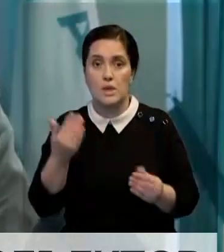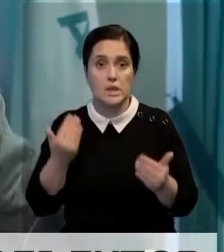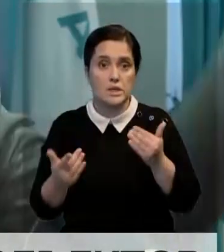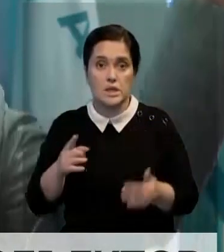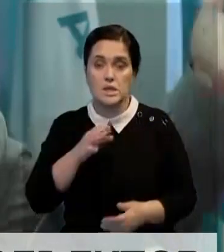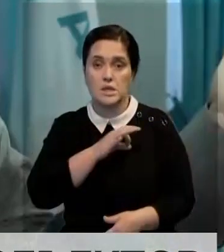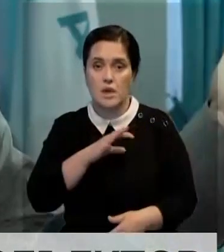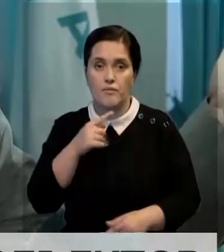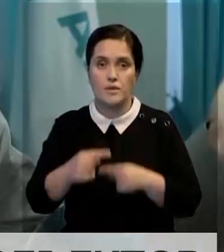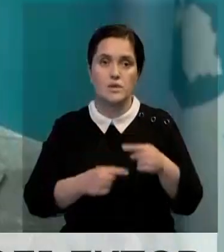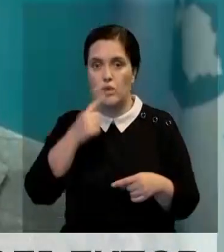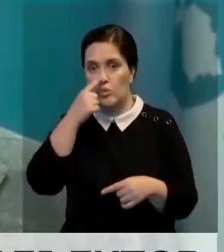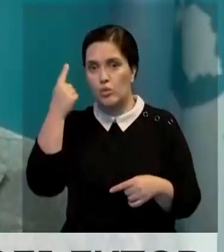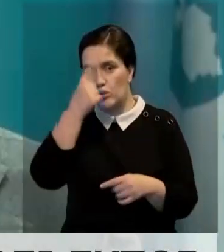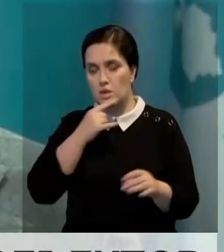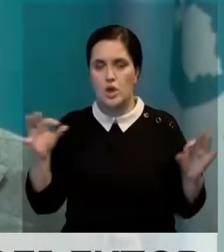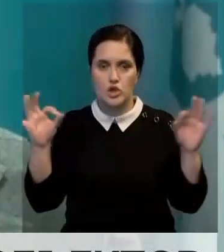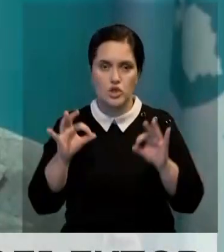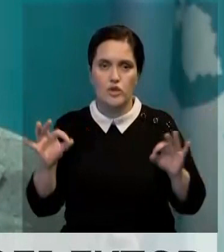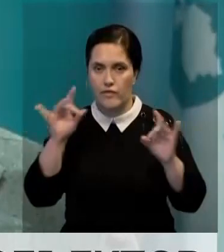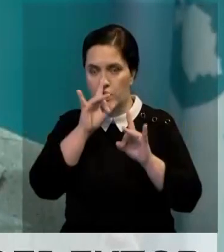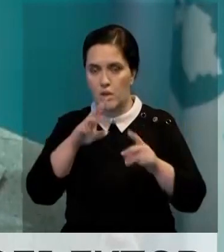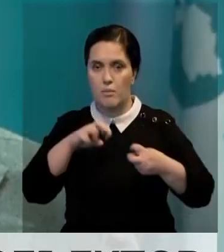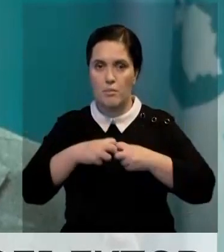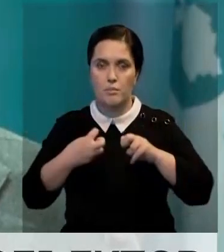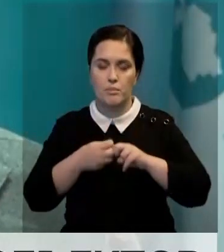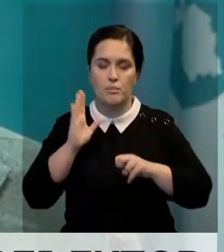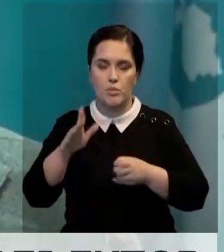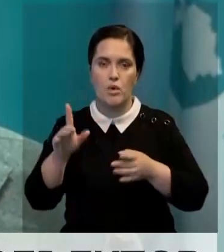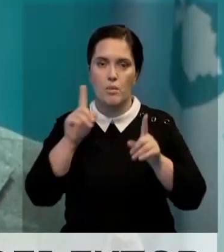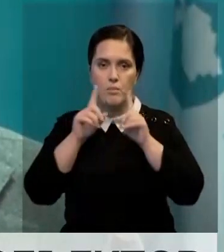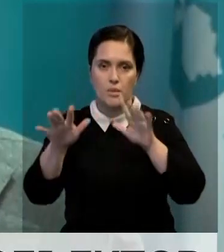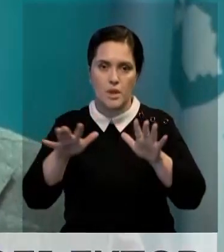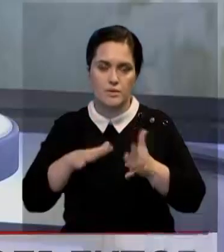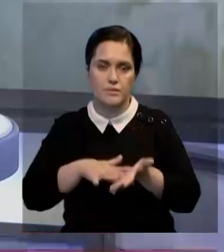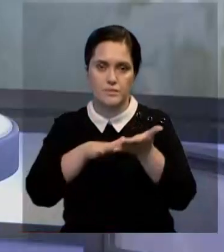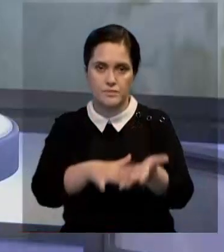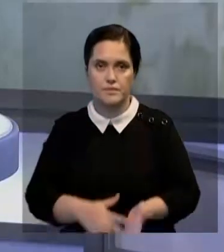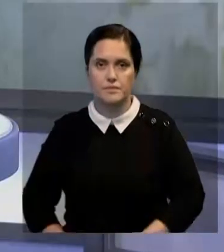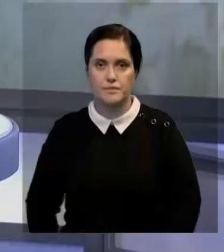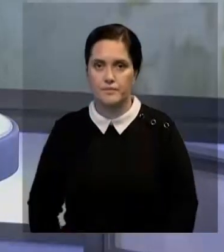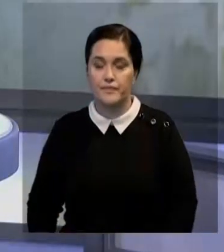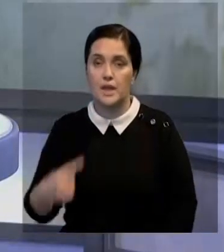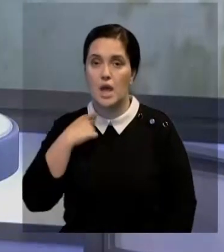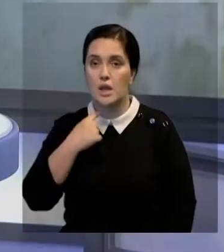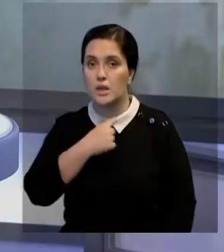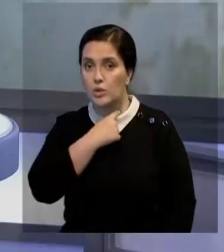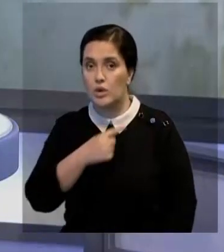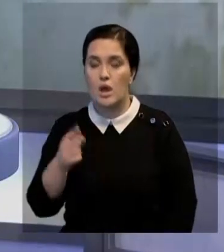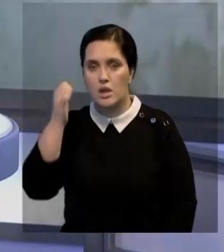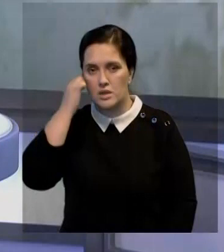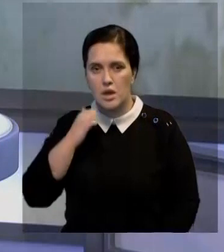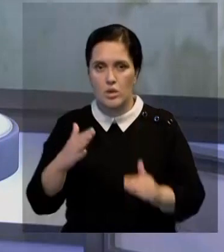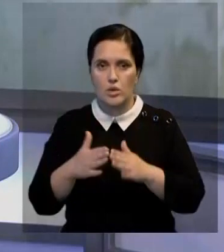освоить, на следующий год ничего не будет. Проблему будем рассматривать в парламенте. В Талдыкургане жители